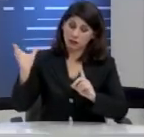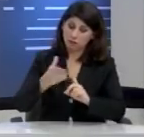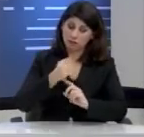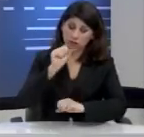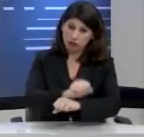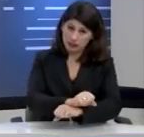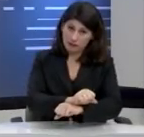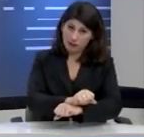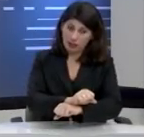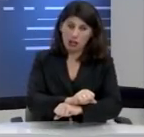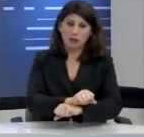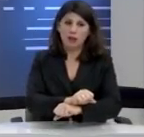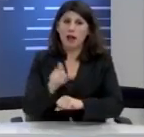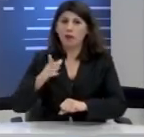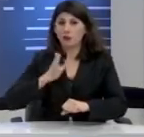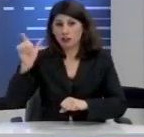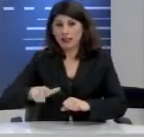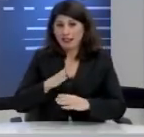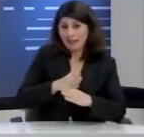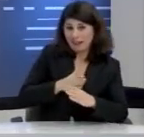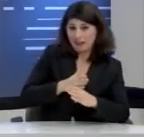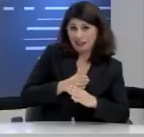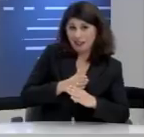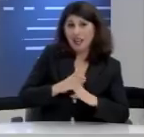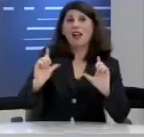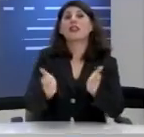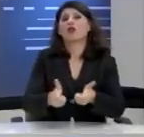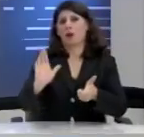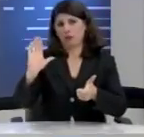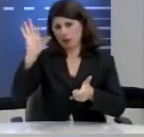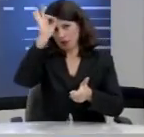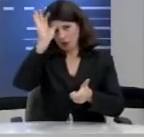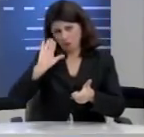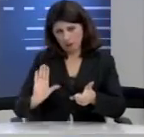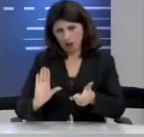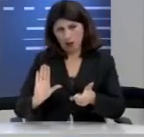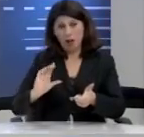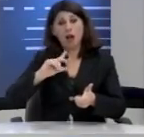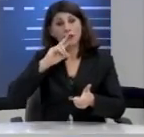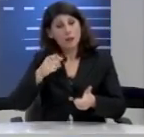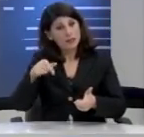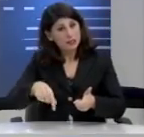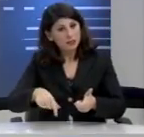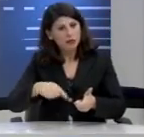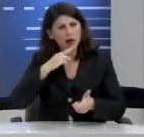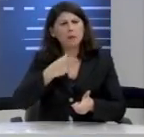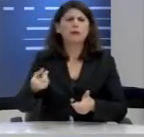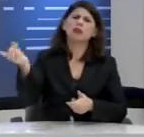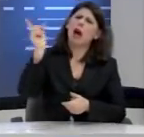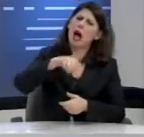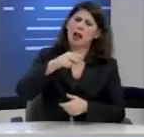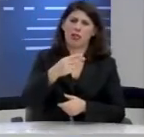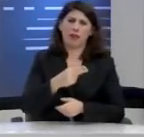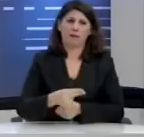Δημοκρατίας μάλλον κρύφτηκε από το αυτόφορο και δεν συνελήφθη, αντί να απαντήσει γι' αυτό απαντούσε για άλλα